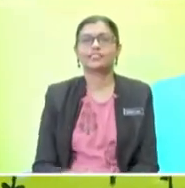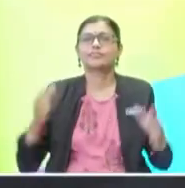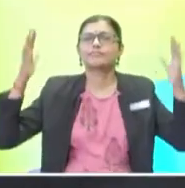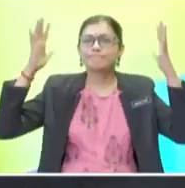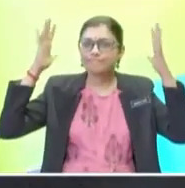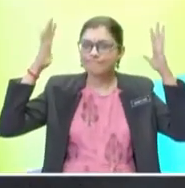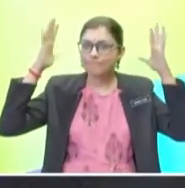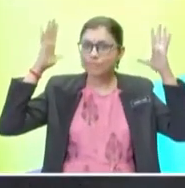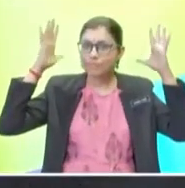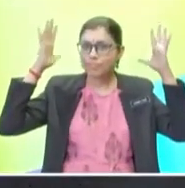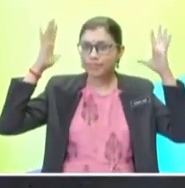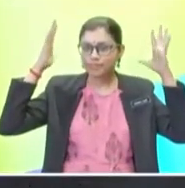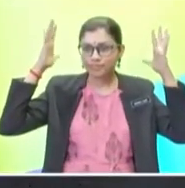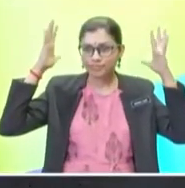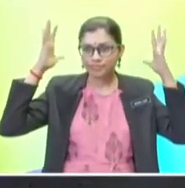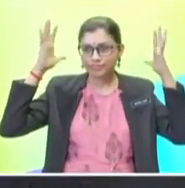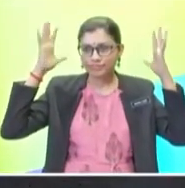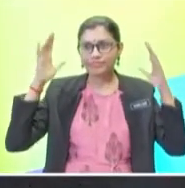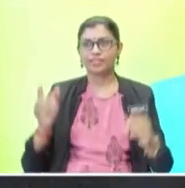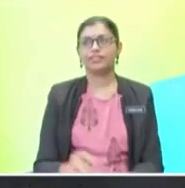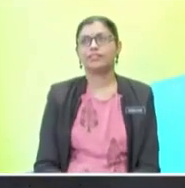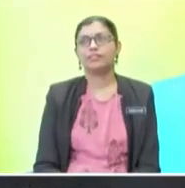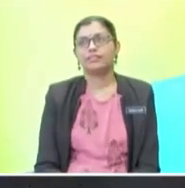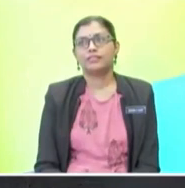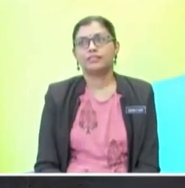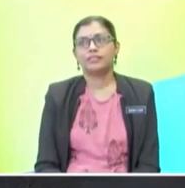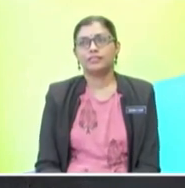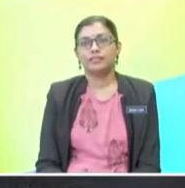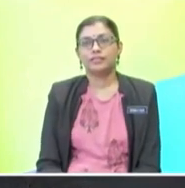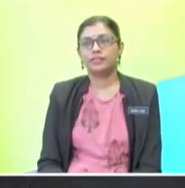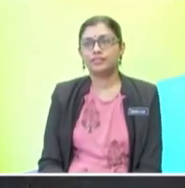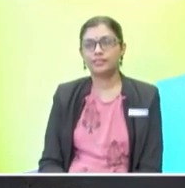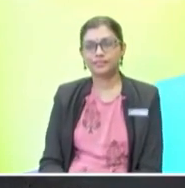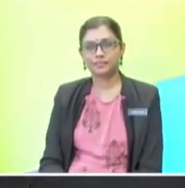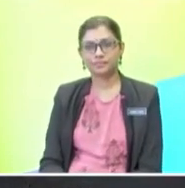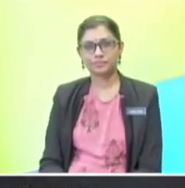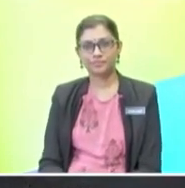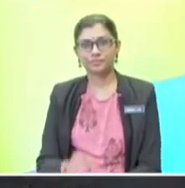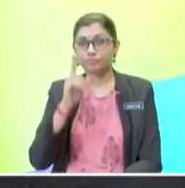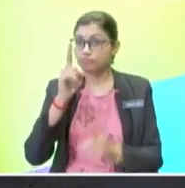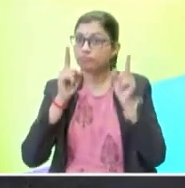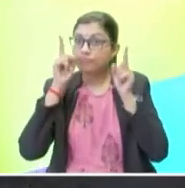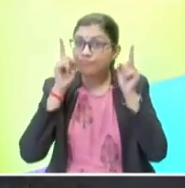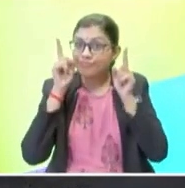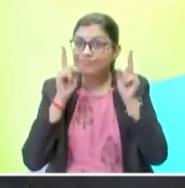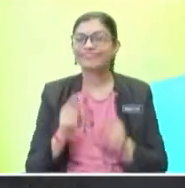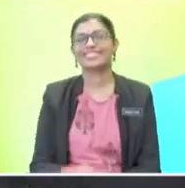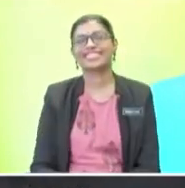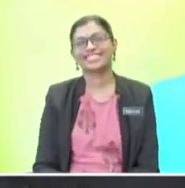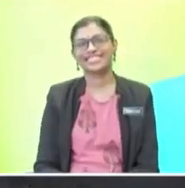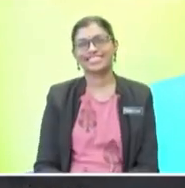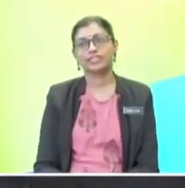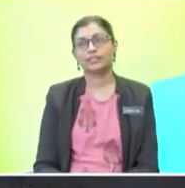untuk Amar. Tepuk tangan untuk Amar. Terbaik adik Amar. Terbaik. Kita bagi satu bintang untuk Amar.